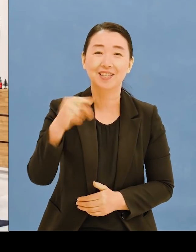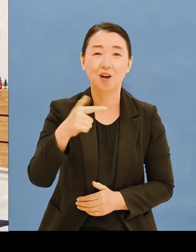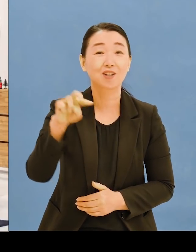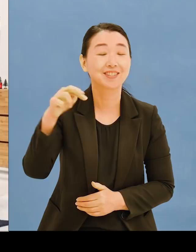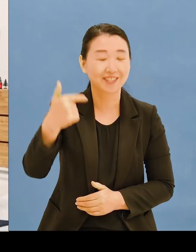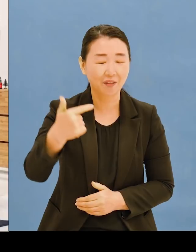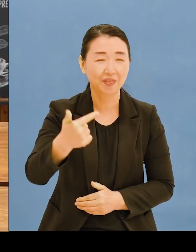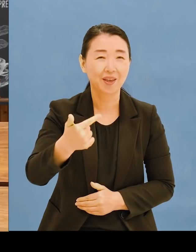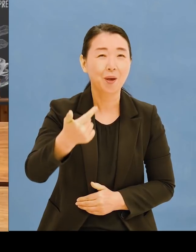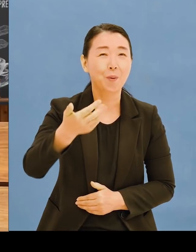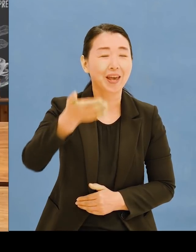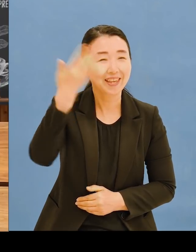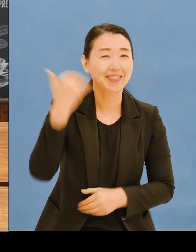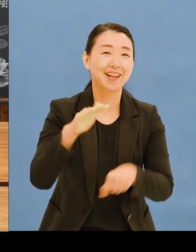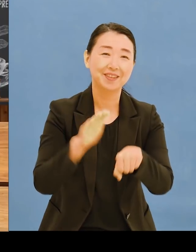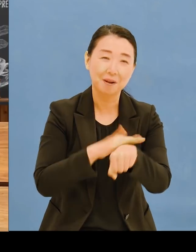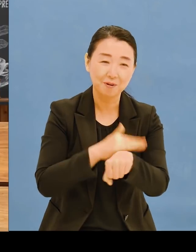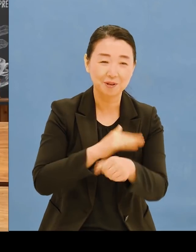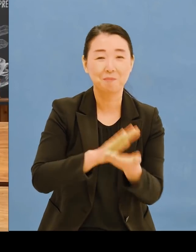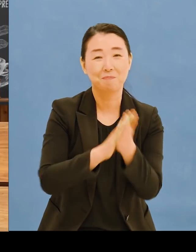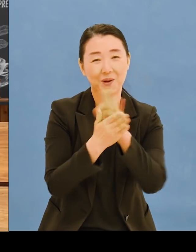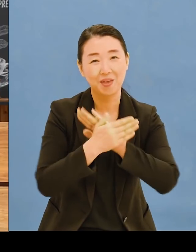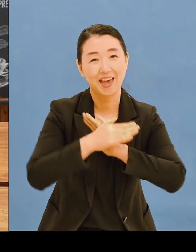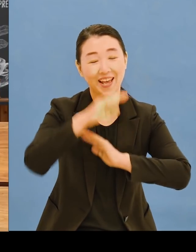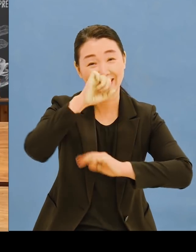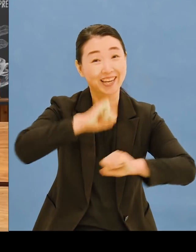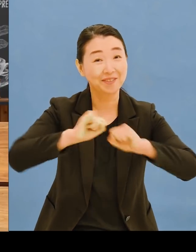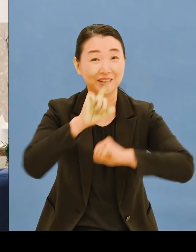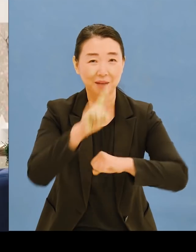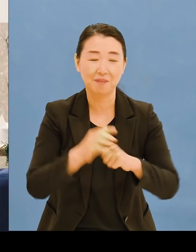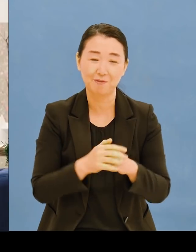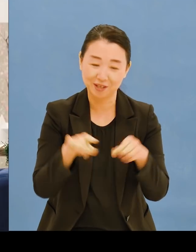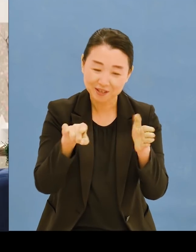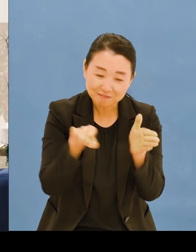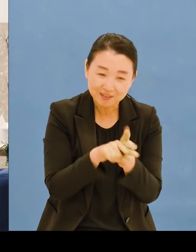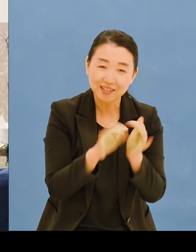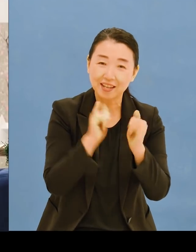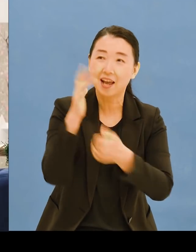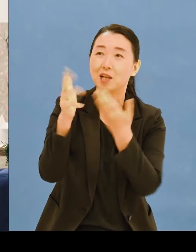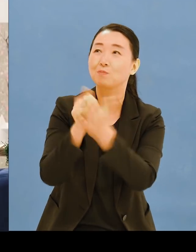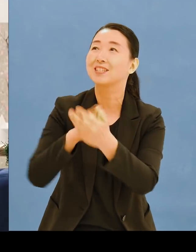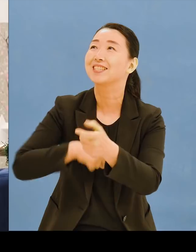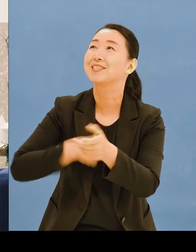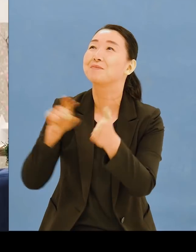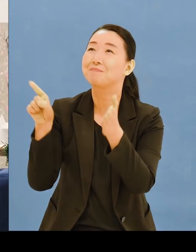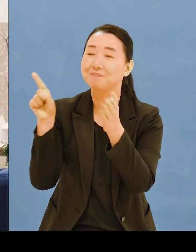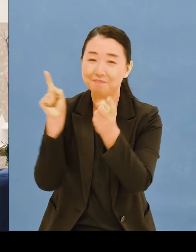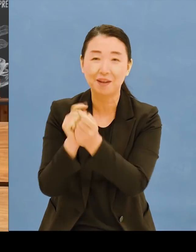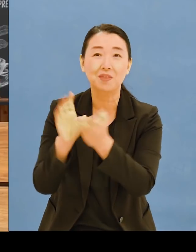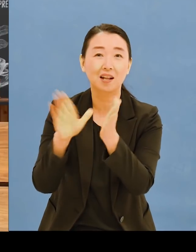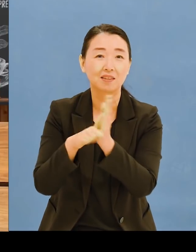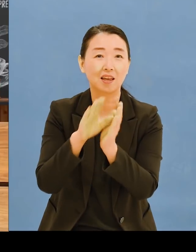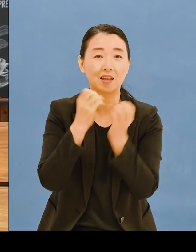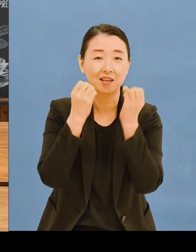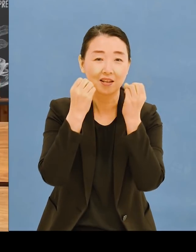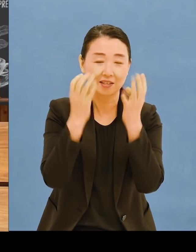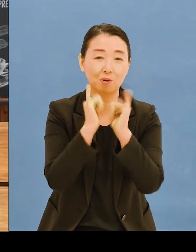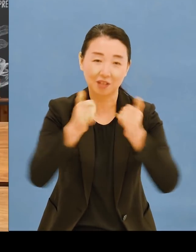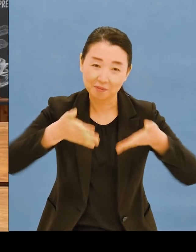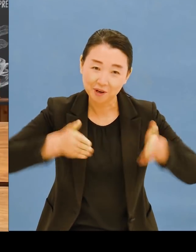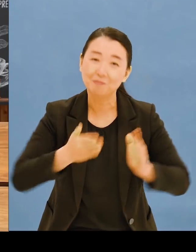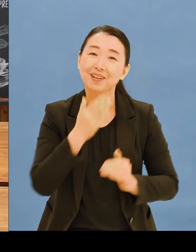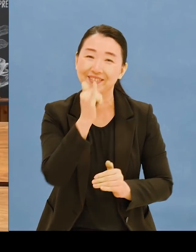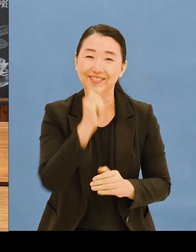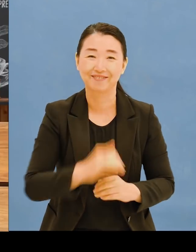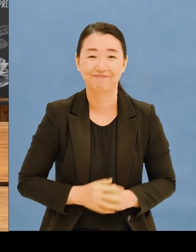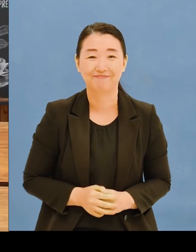잘못을 고쳐서 착하게 된다는 뜻인데 우리 크리스찬들은 하나님을 진정으로 만날 때만 비로소 거듭남은 새 사람으로 거듭날